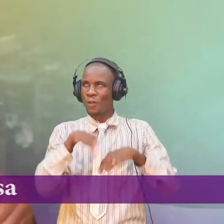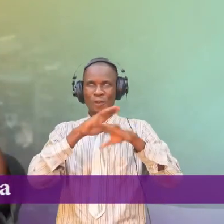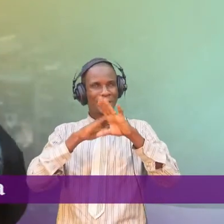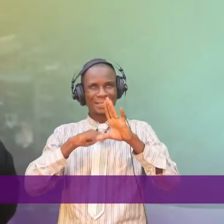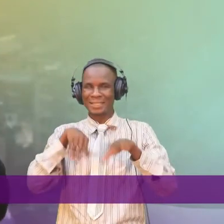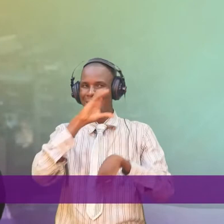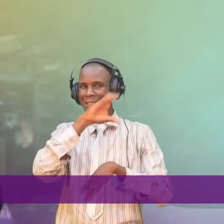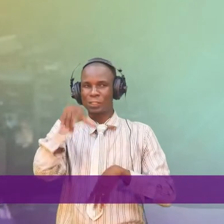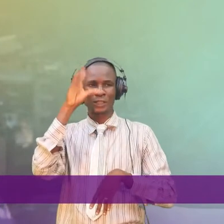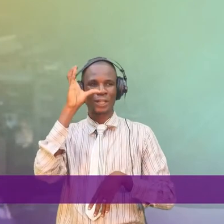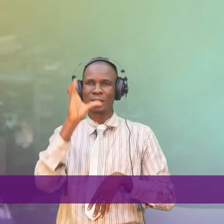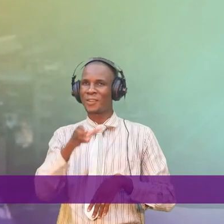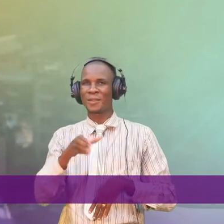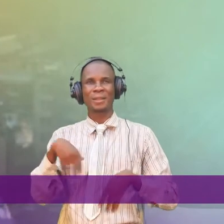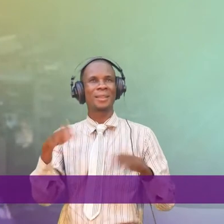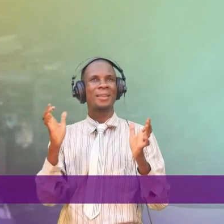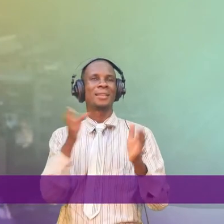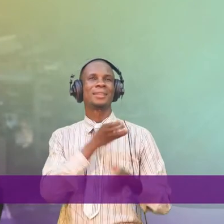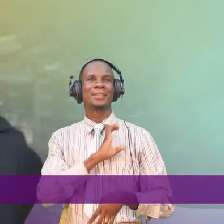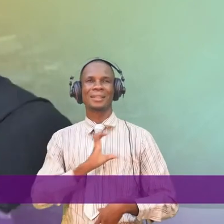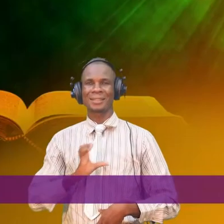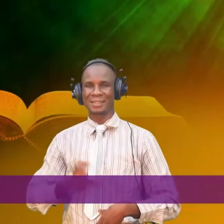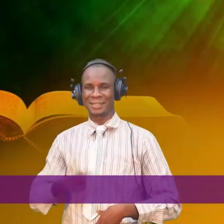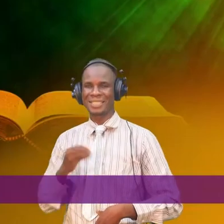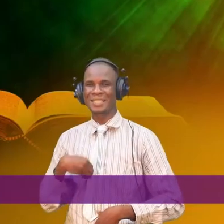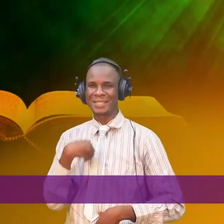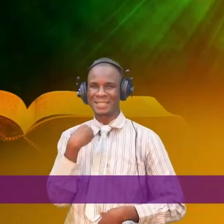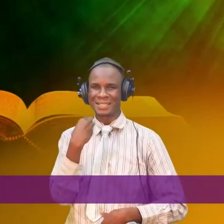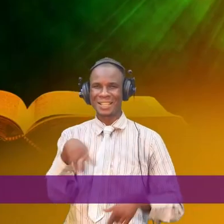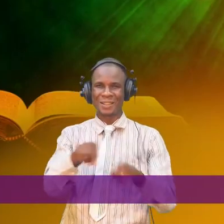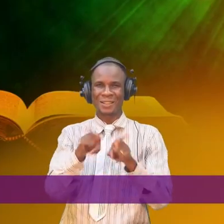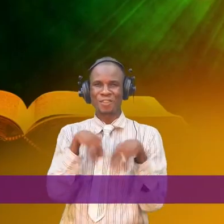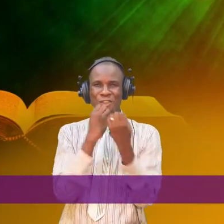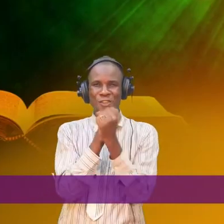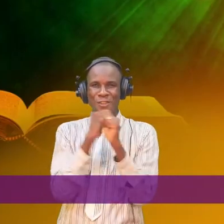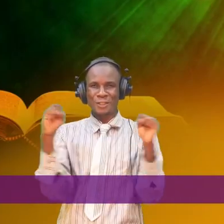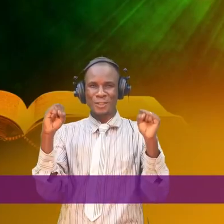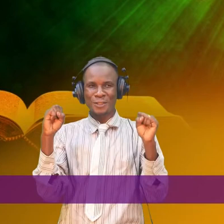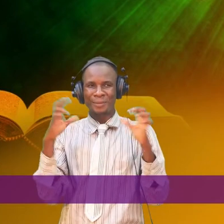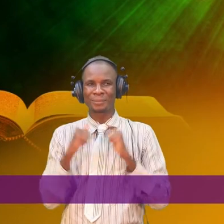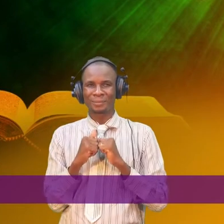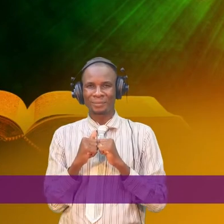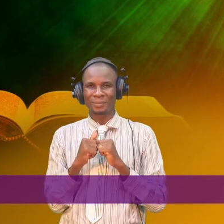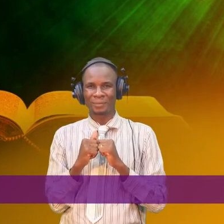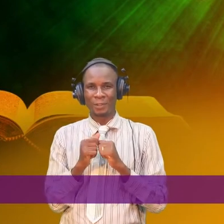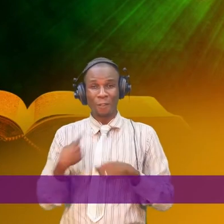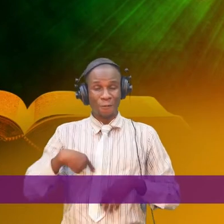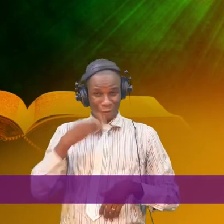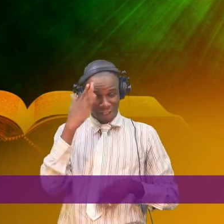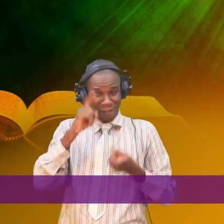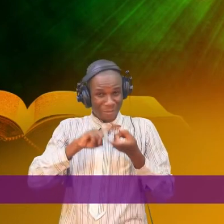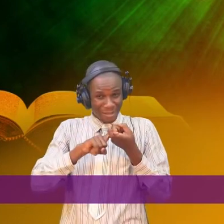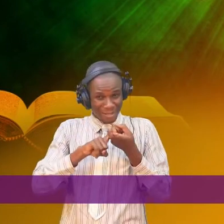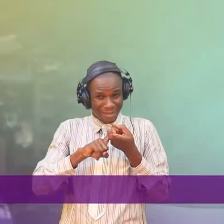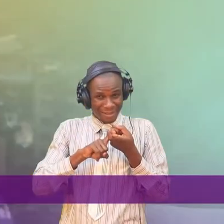Waefeso 1:7 inasema kwa damu yake Yesu tunao ukombozi wetu, msamaha wa